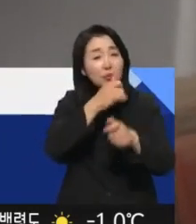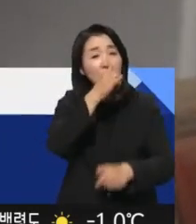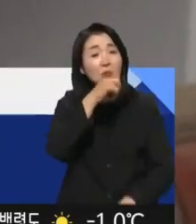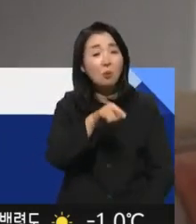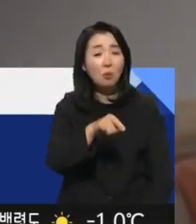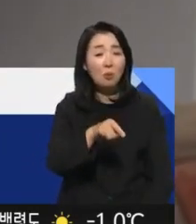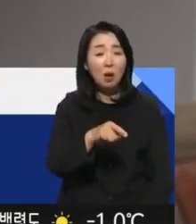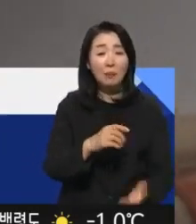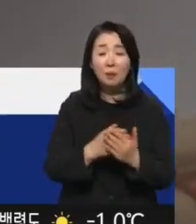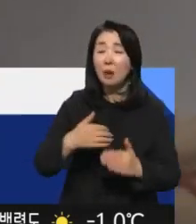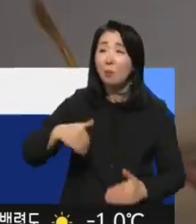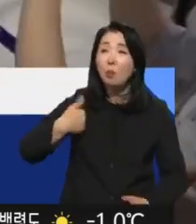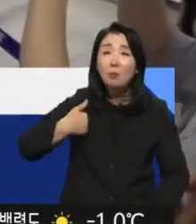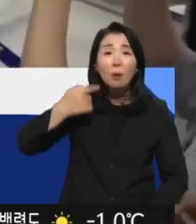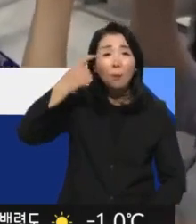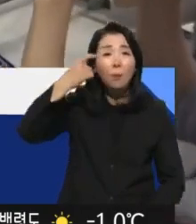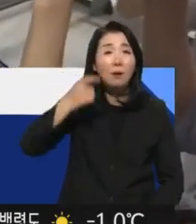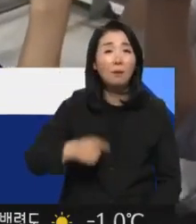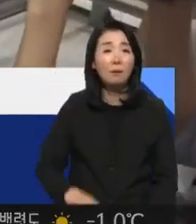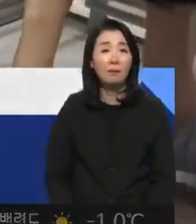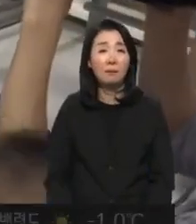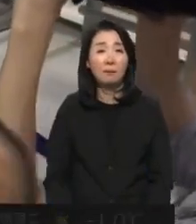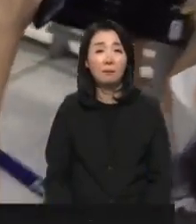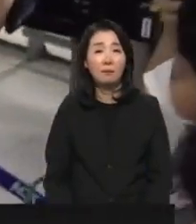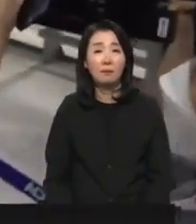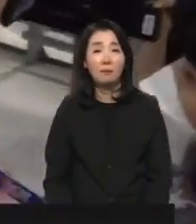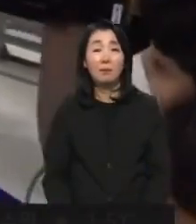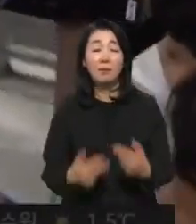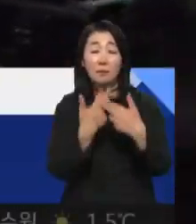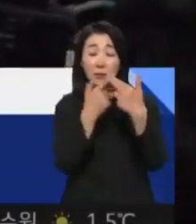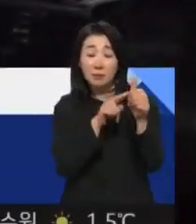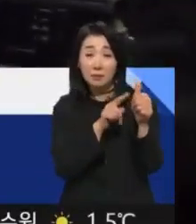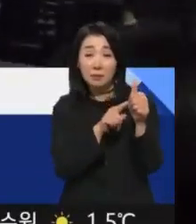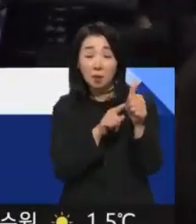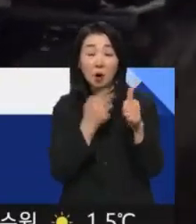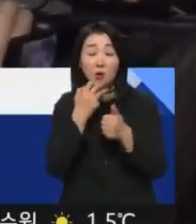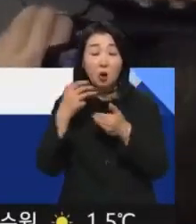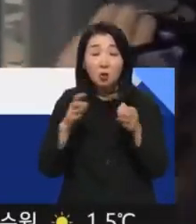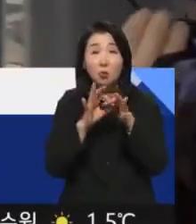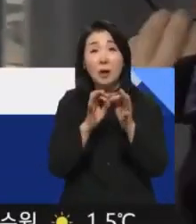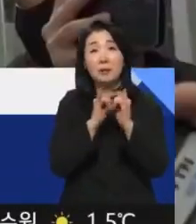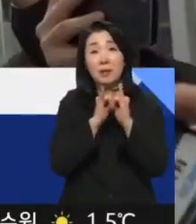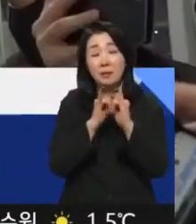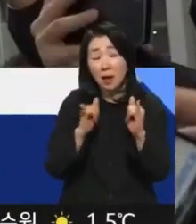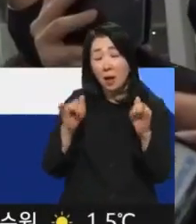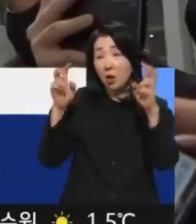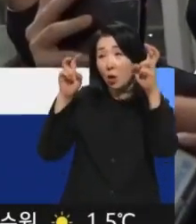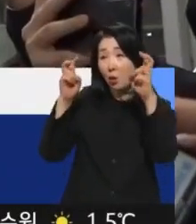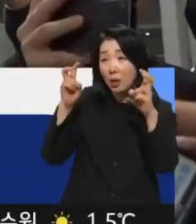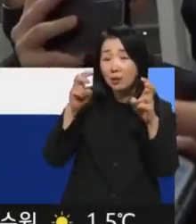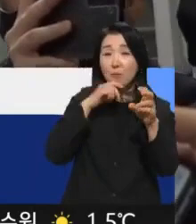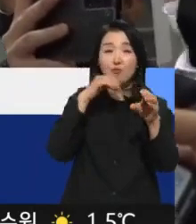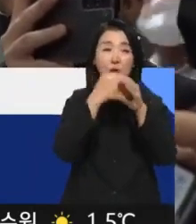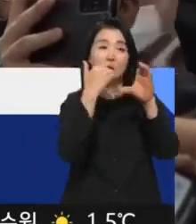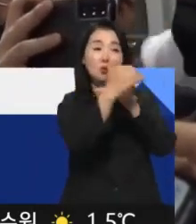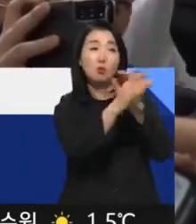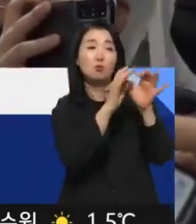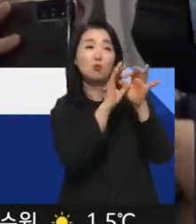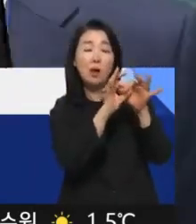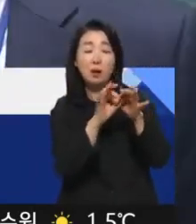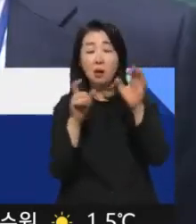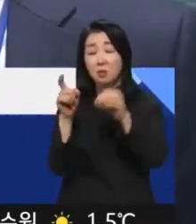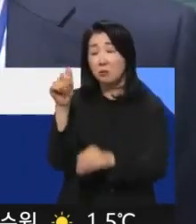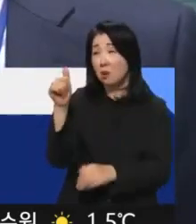이 왜 나를 모른다고 하냐. 이 전 부지사 등 경기도 관계자들이 쌍방울의 대북 송금 사실과 당시 김 전